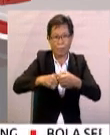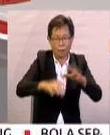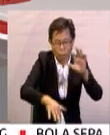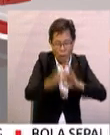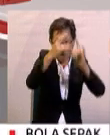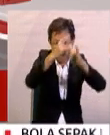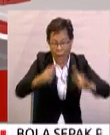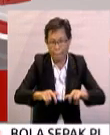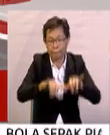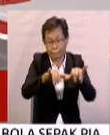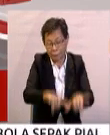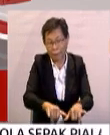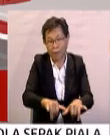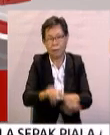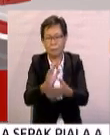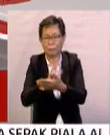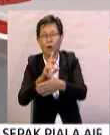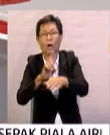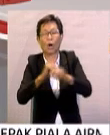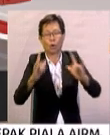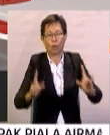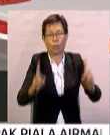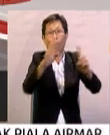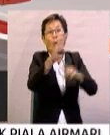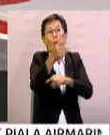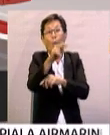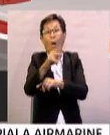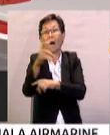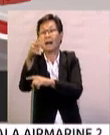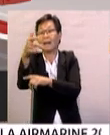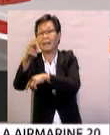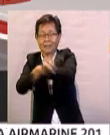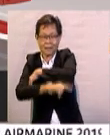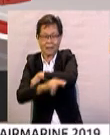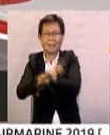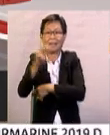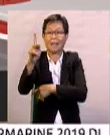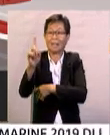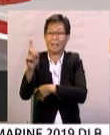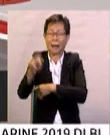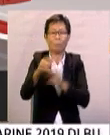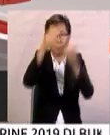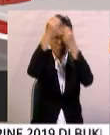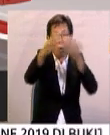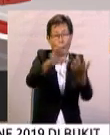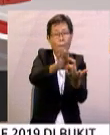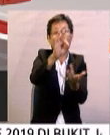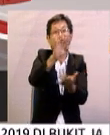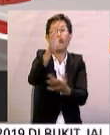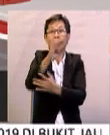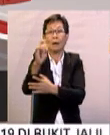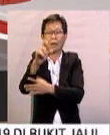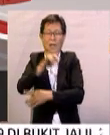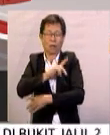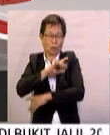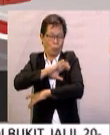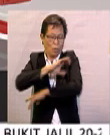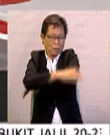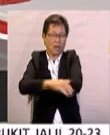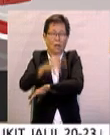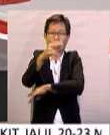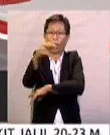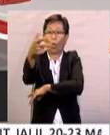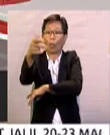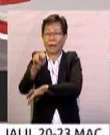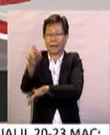penempatan sementara dan kubur di Wang Kelian, Perlis. Kementerian Dalam Negeri turut mengumumkan pelantikan bekas Ketua Polis Negara Tan Sri Norian